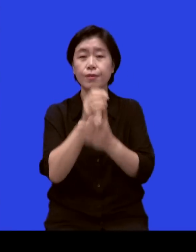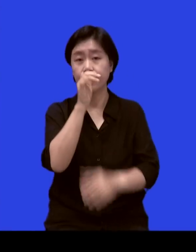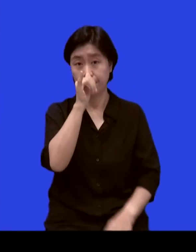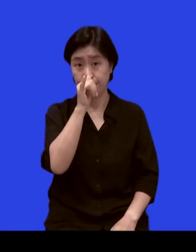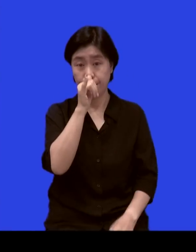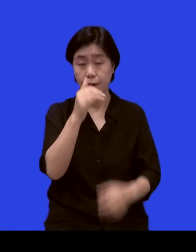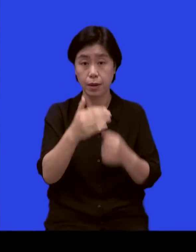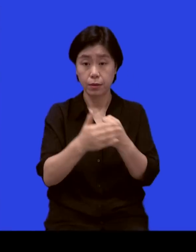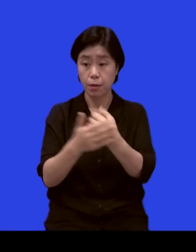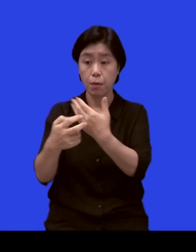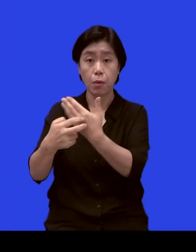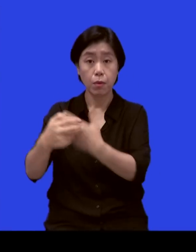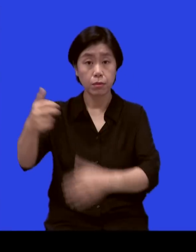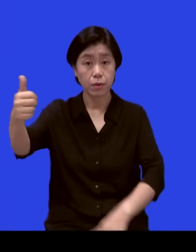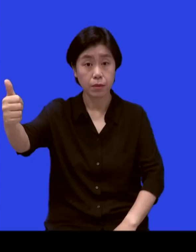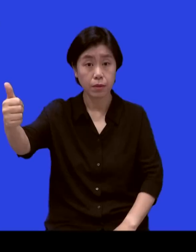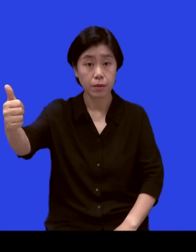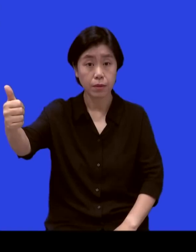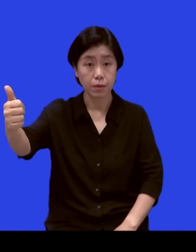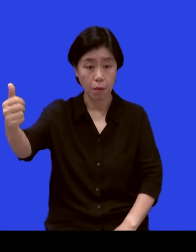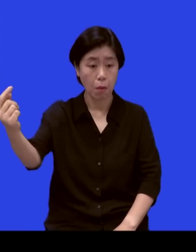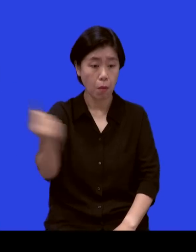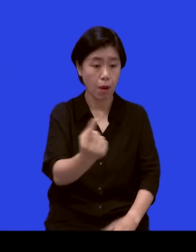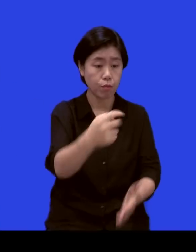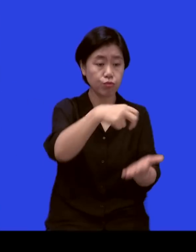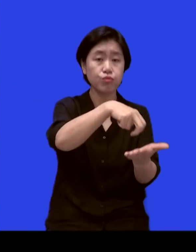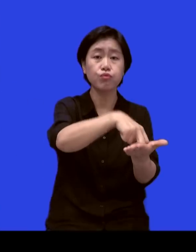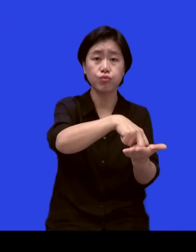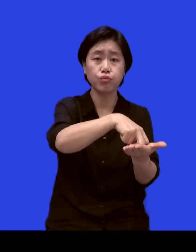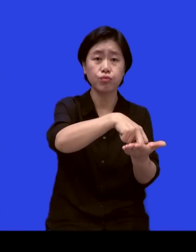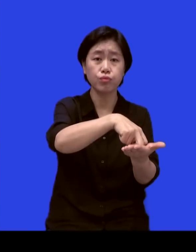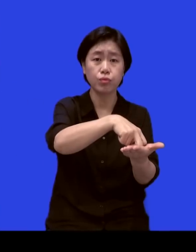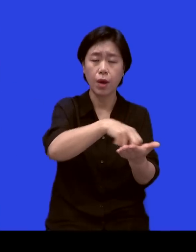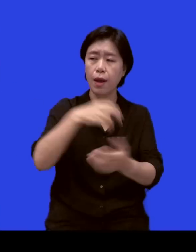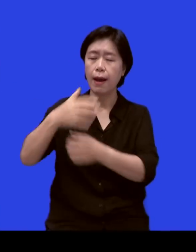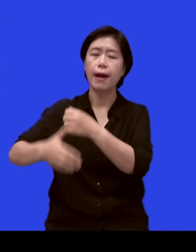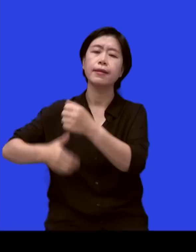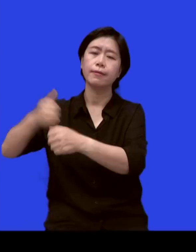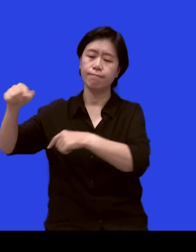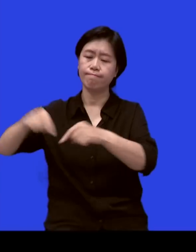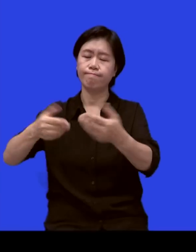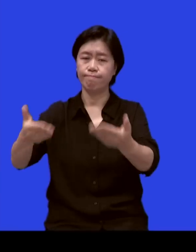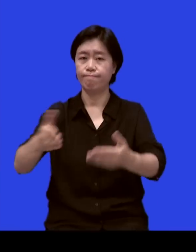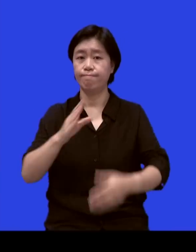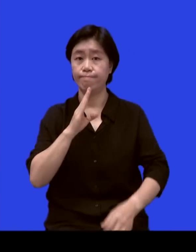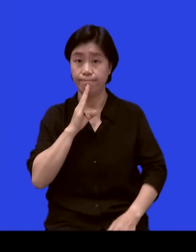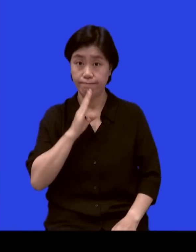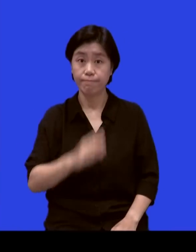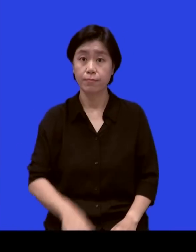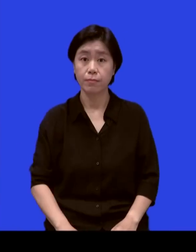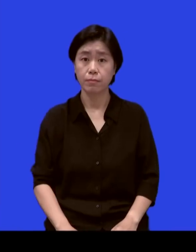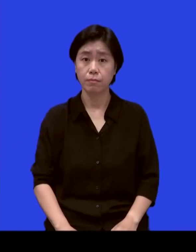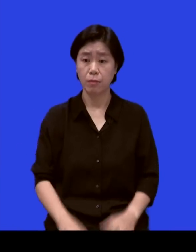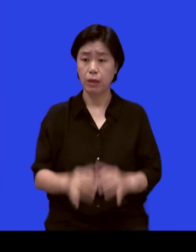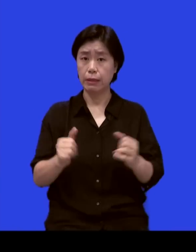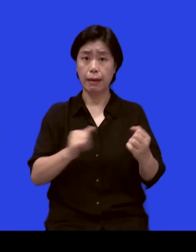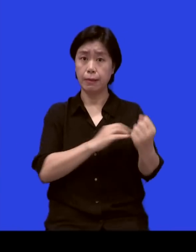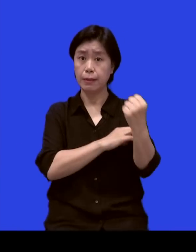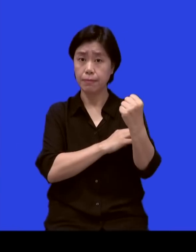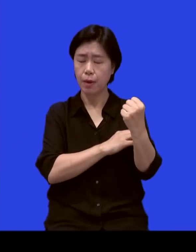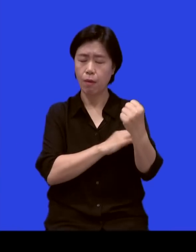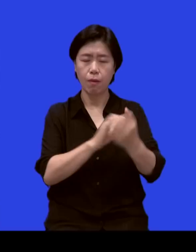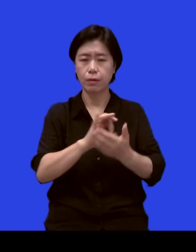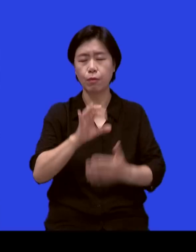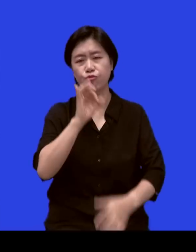그 병원장이 이렇게 무릎을 꿇게끔 만드신 게 하나님이시네요. 하나님이시죠. 네, 그건 사람의 힘으로 할 수 있는 일들은 아니라고